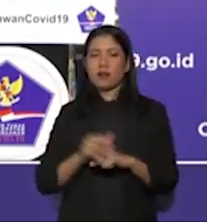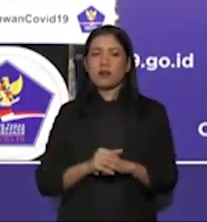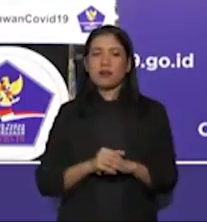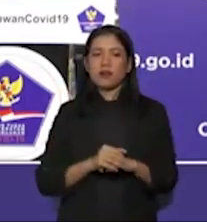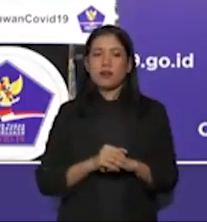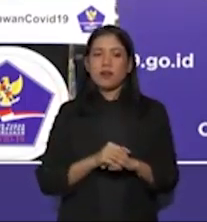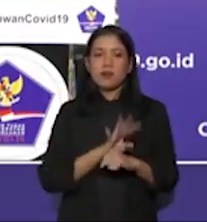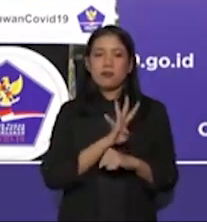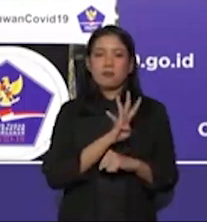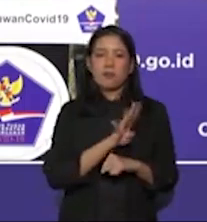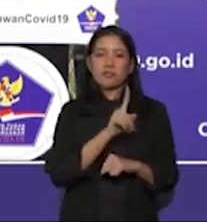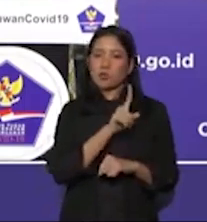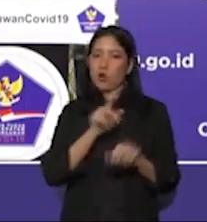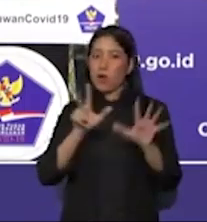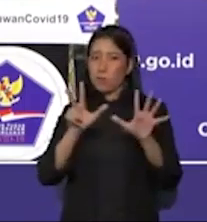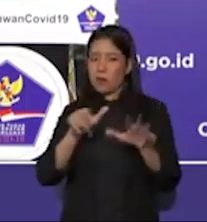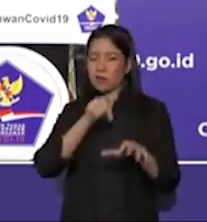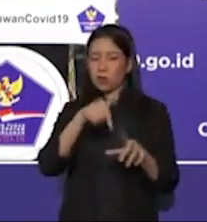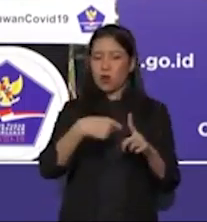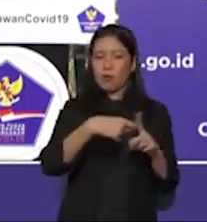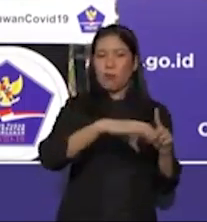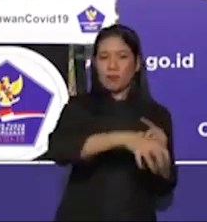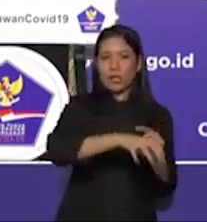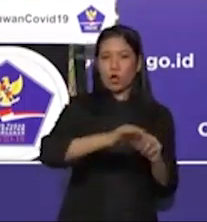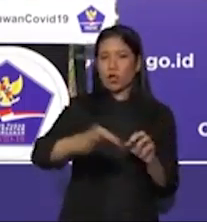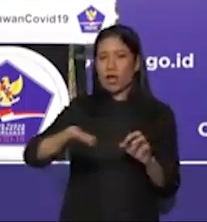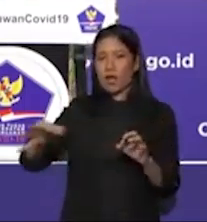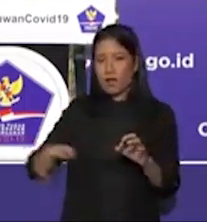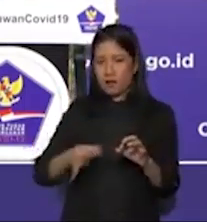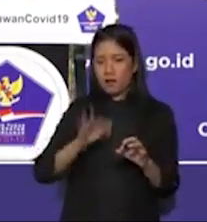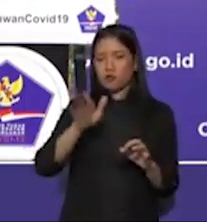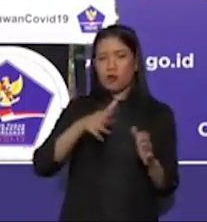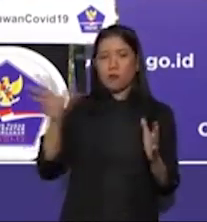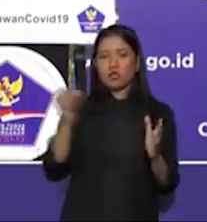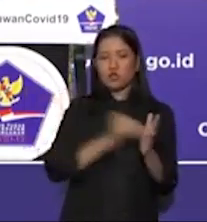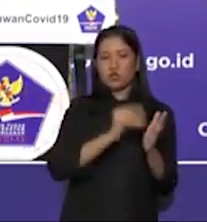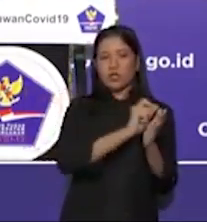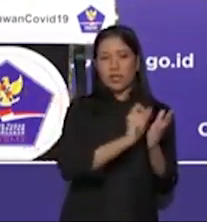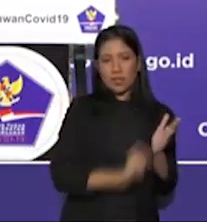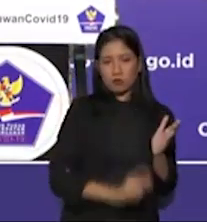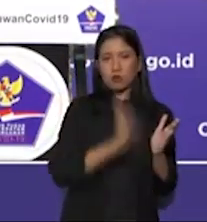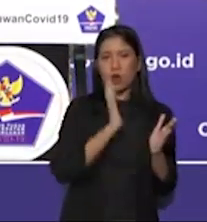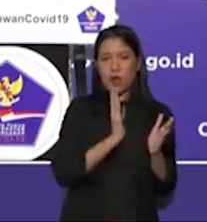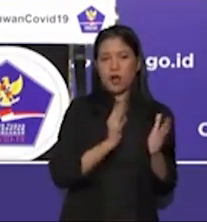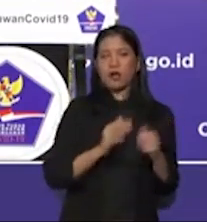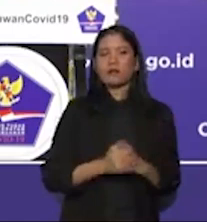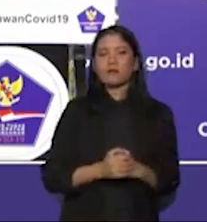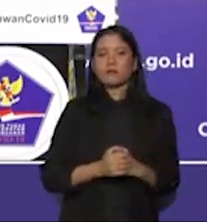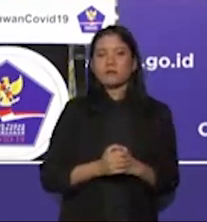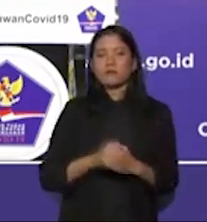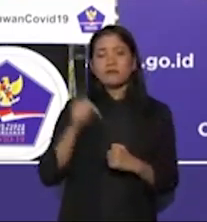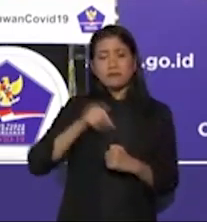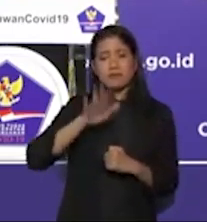48.000 153 orang dan pasien dalam pemantauan 13285